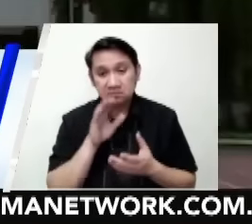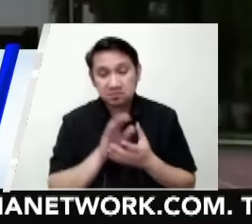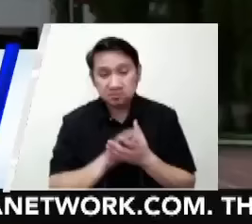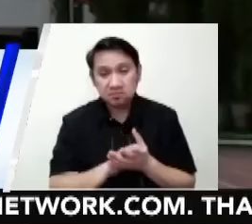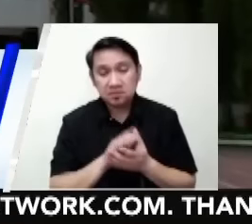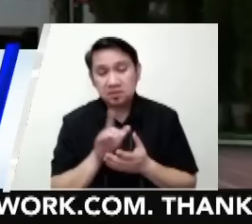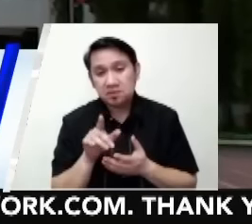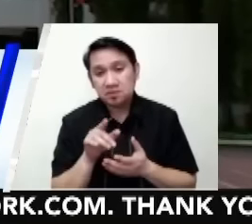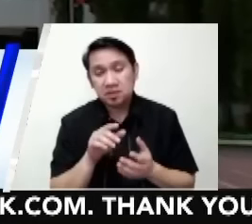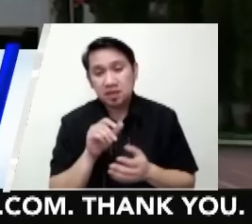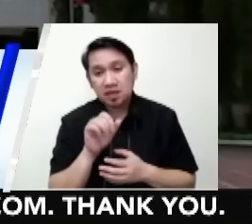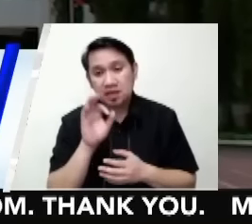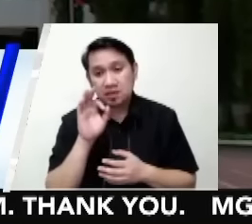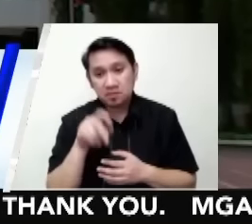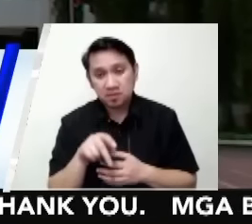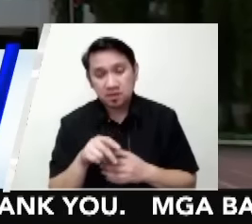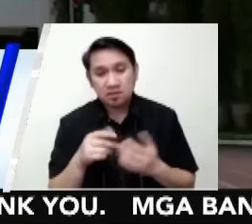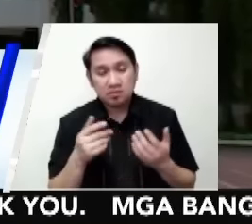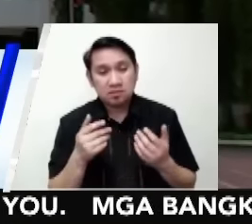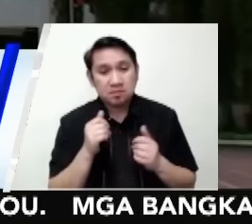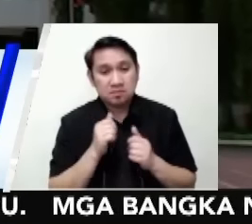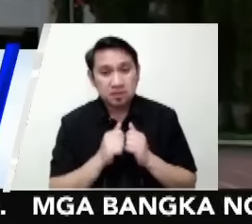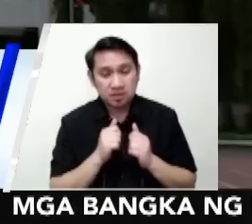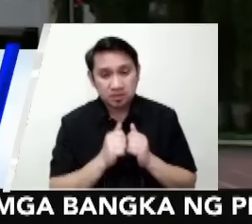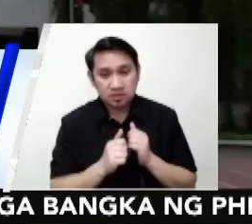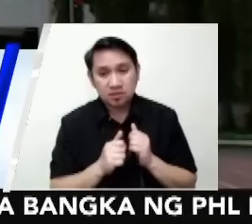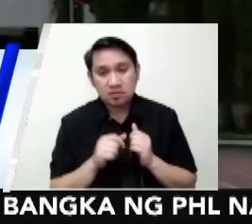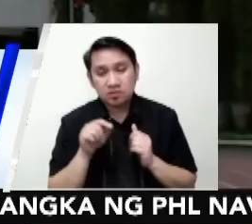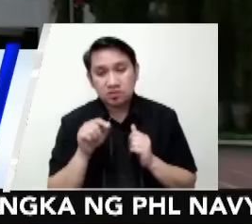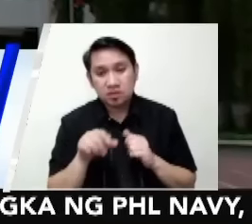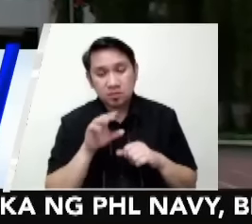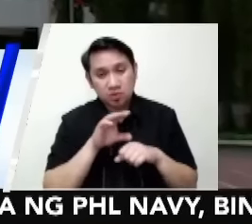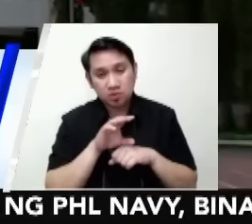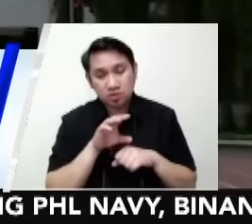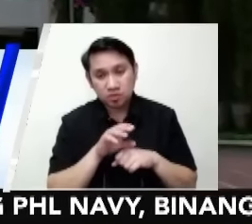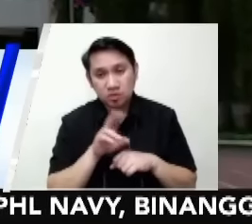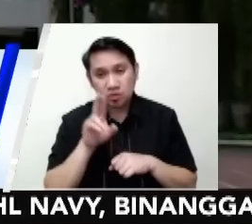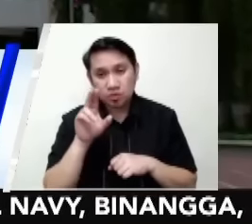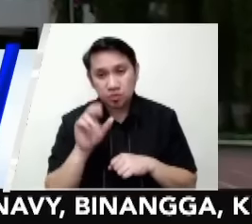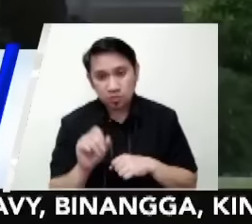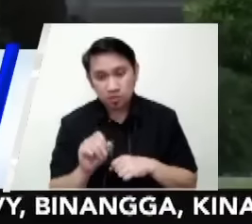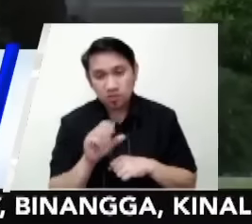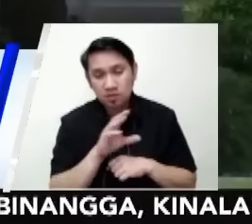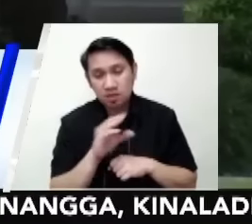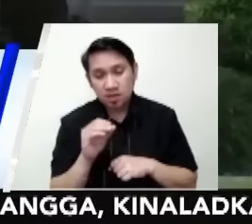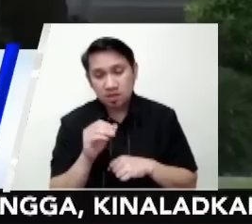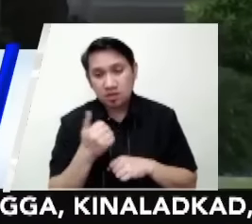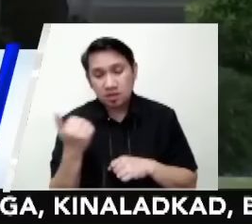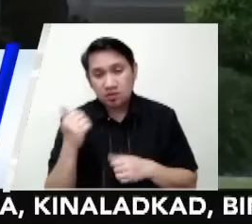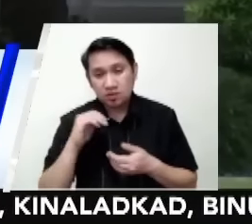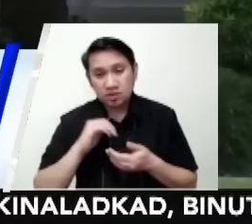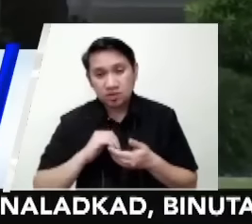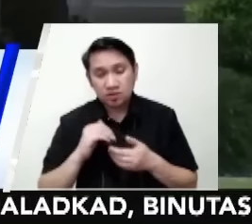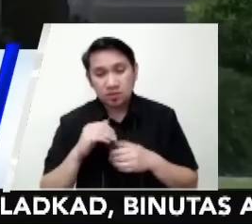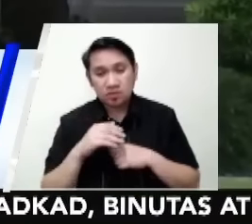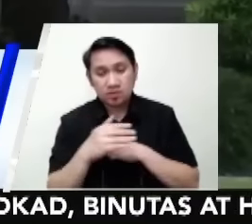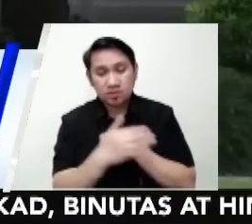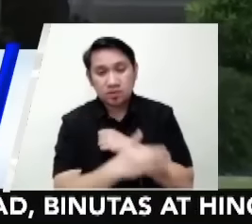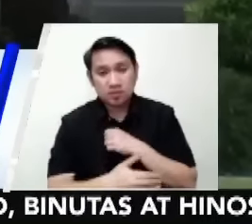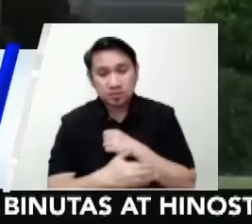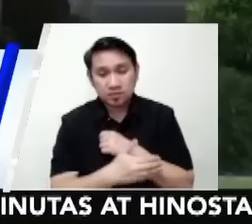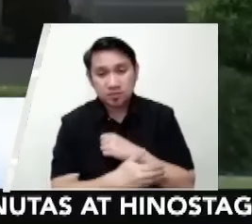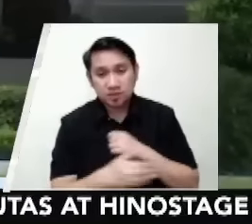AFP maaring hudyat na kumukonsulta ito sa US at mga kaalyadong bansa. Para sa GMA Integrated